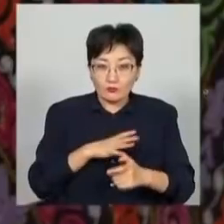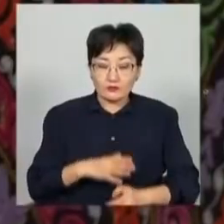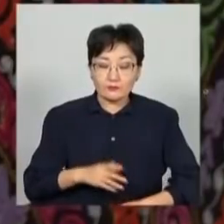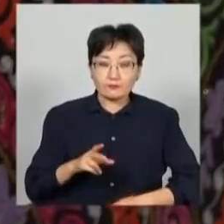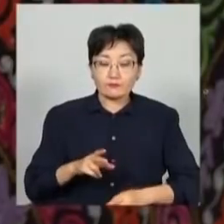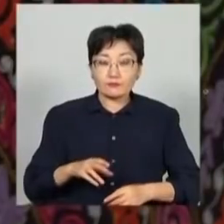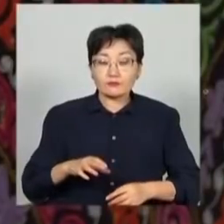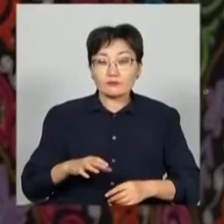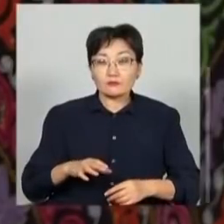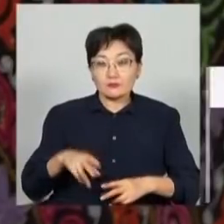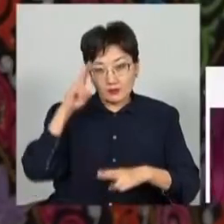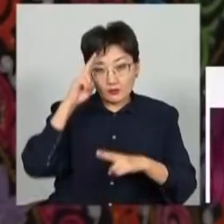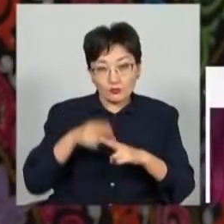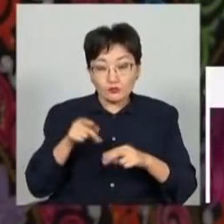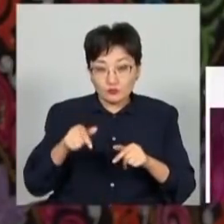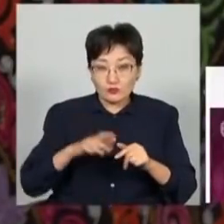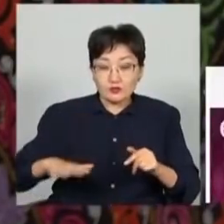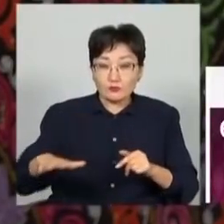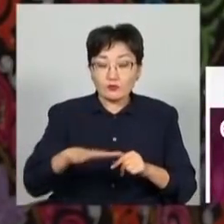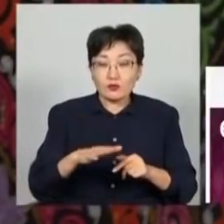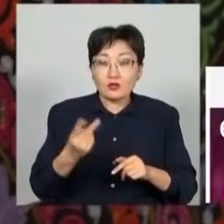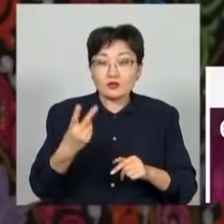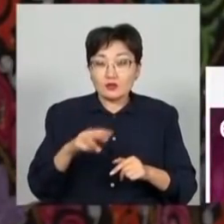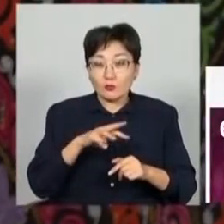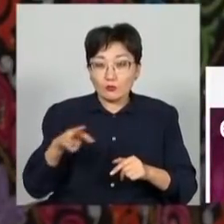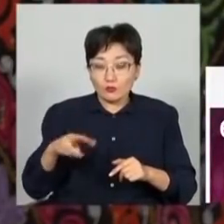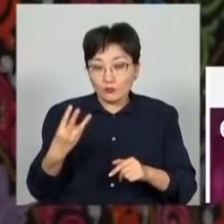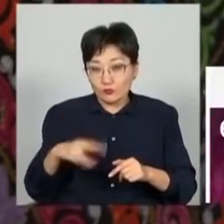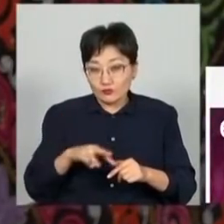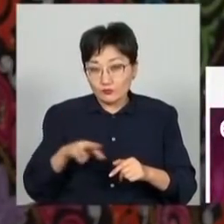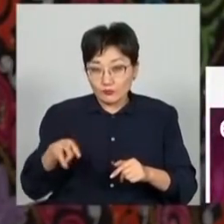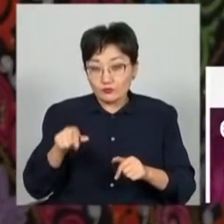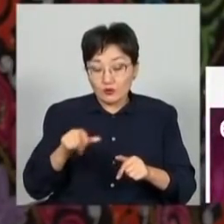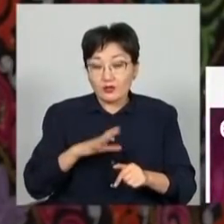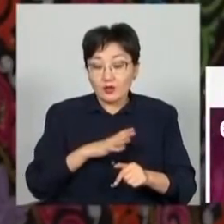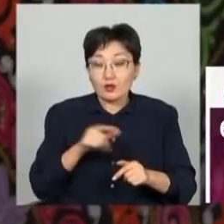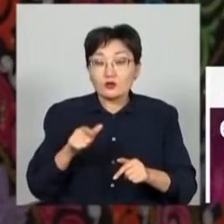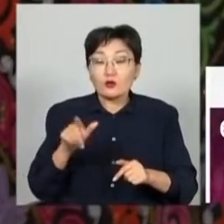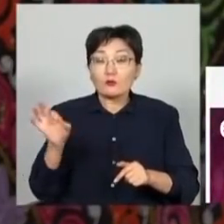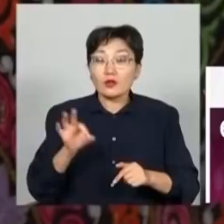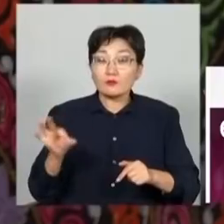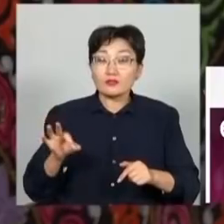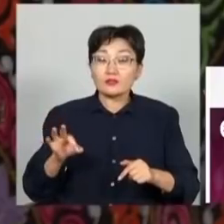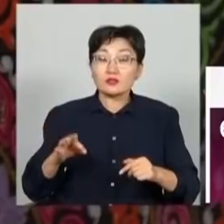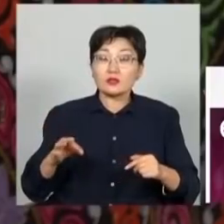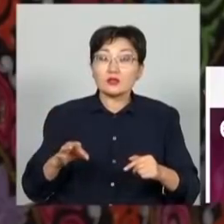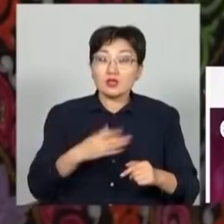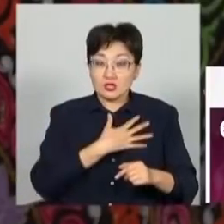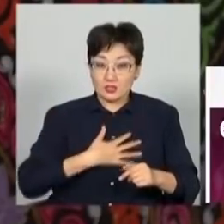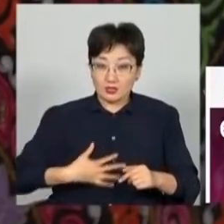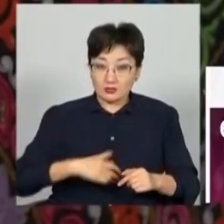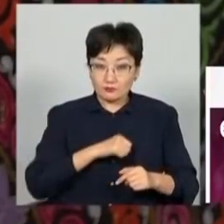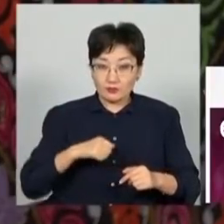Bağırım sol orında bir 20-30 minut kana boldu. Sol kezdin özünde jağanday jaralanıp